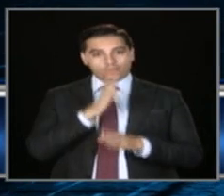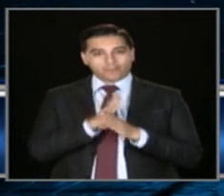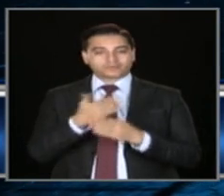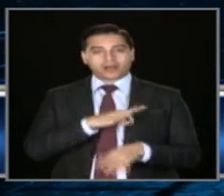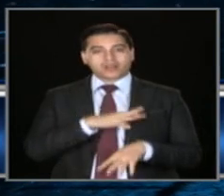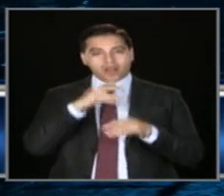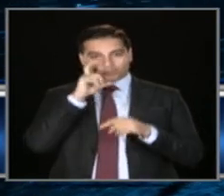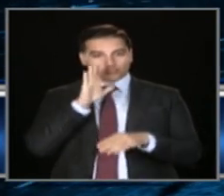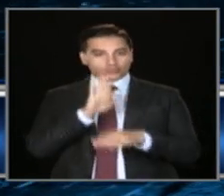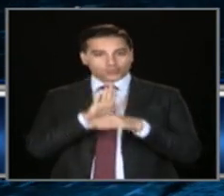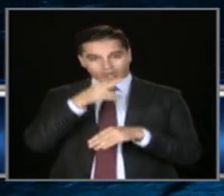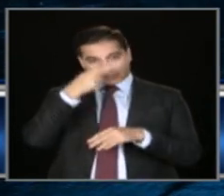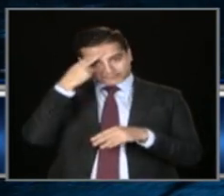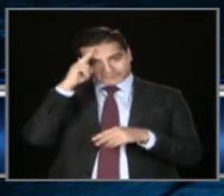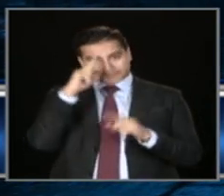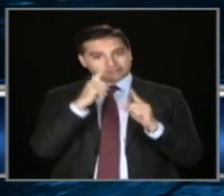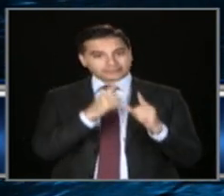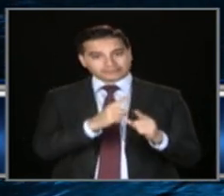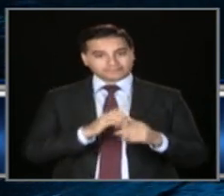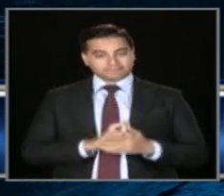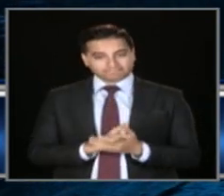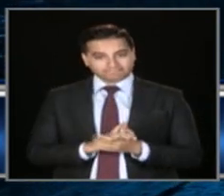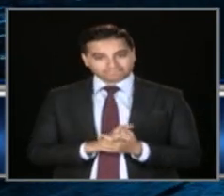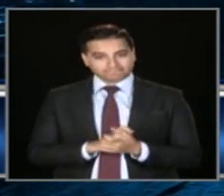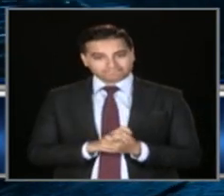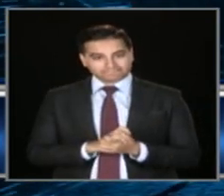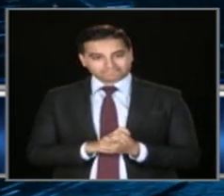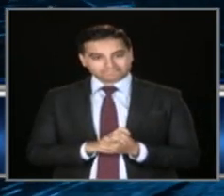من هو الفنان الراحل